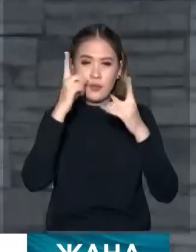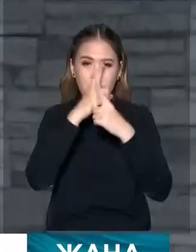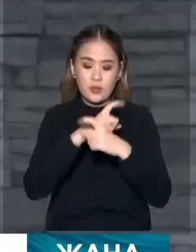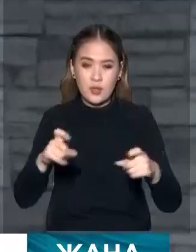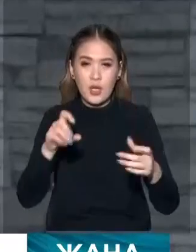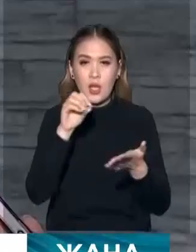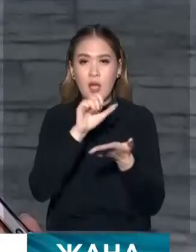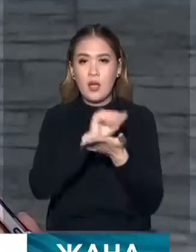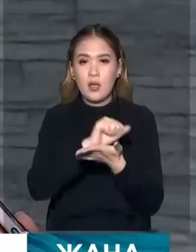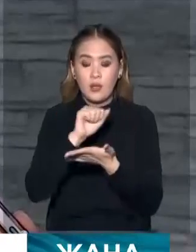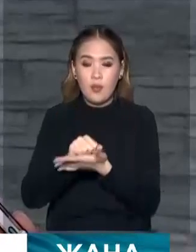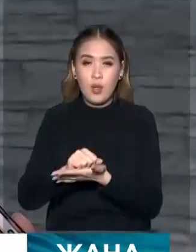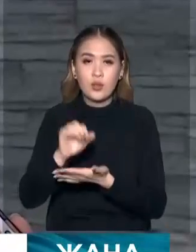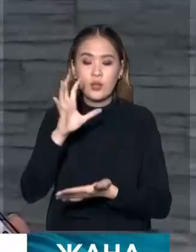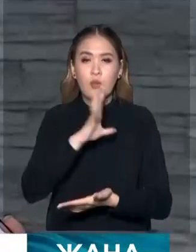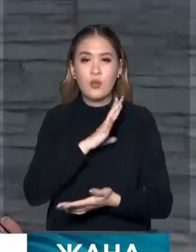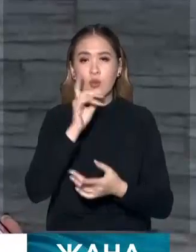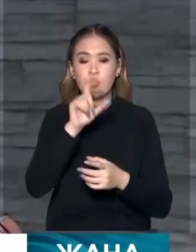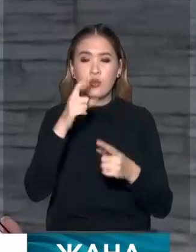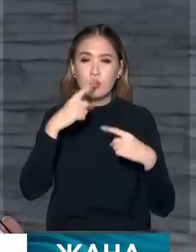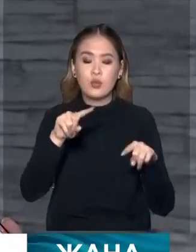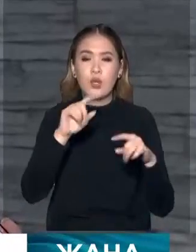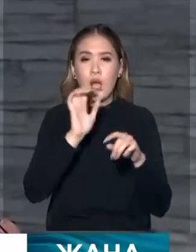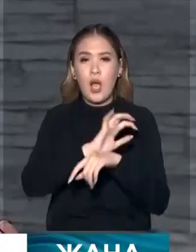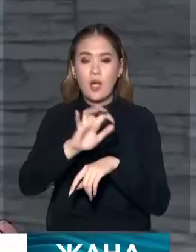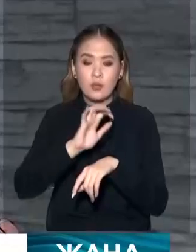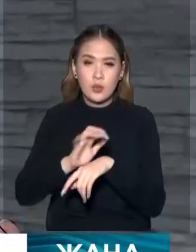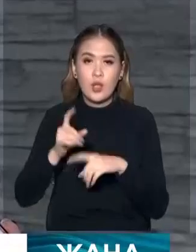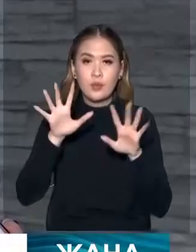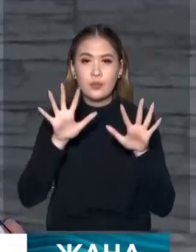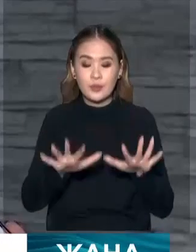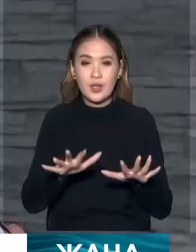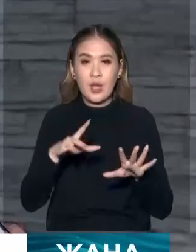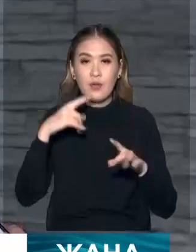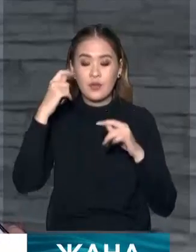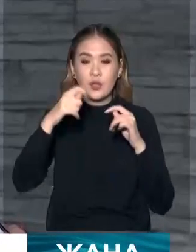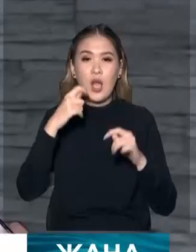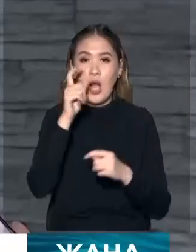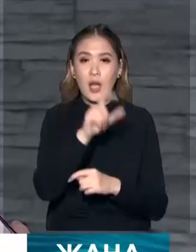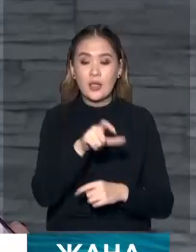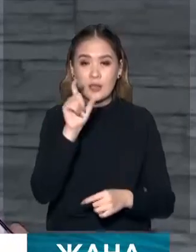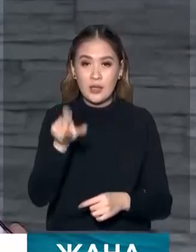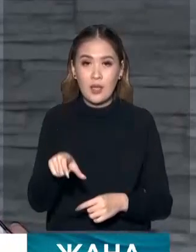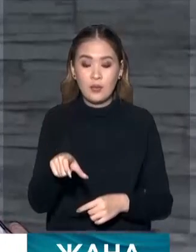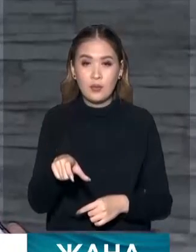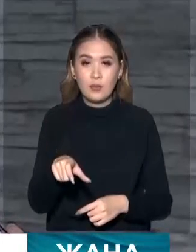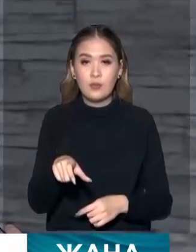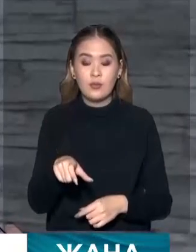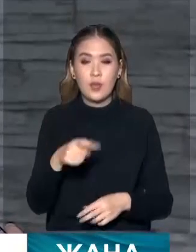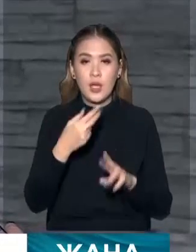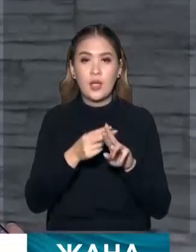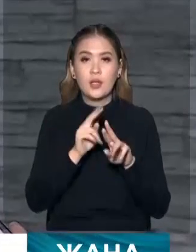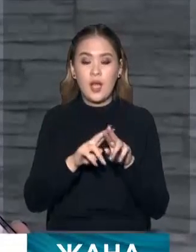да басқа да адамдарға таратқысы келсе, сол жердегі, сол таспадағы түсіп қалған